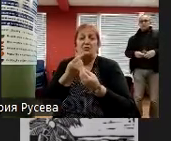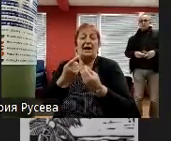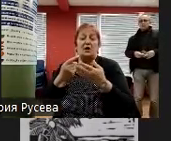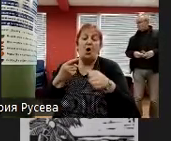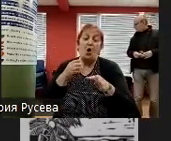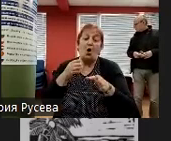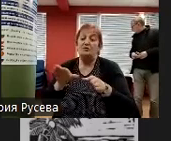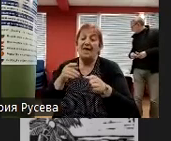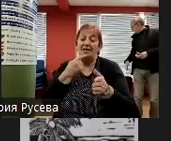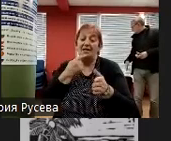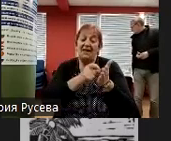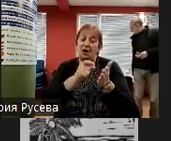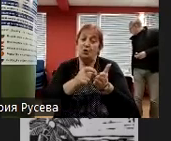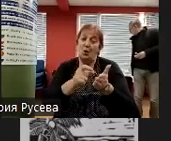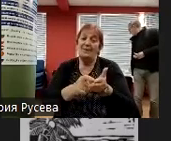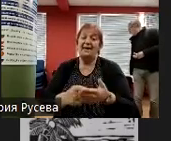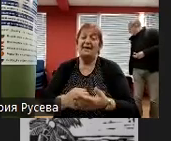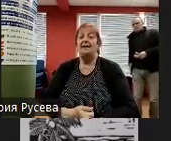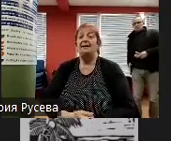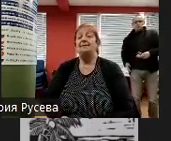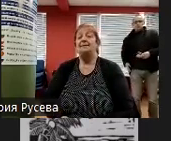отделни файлчета.